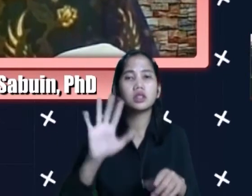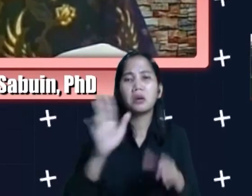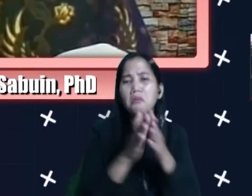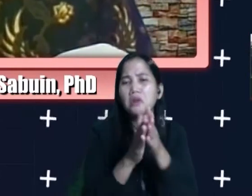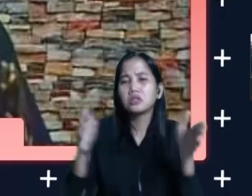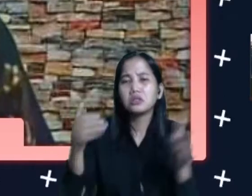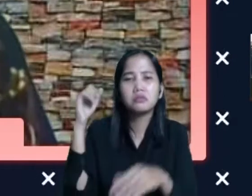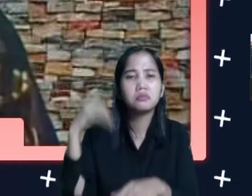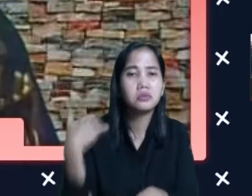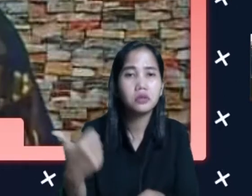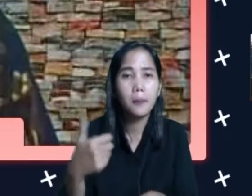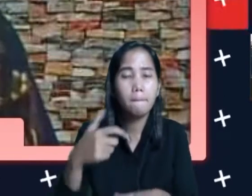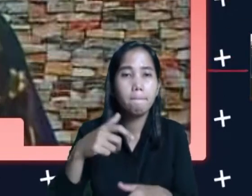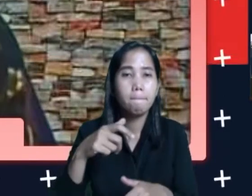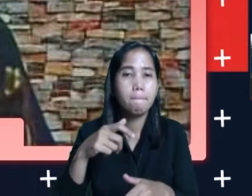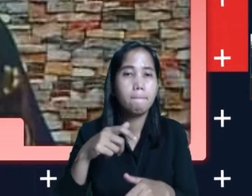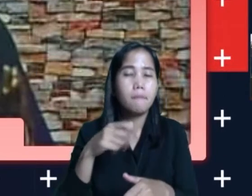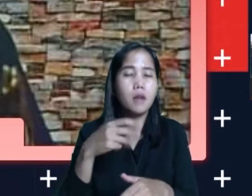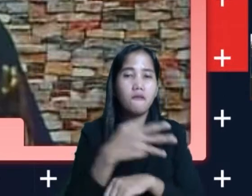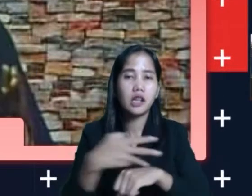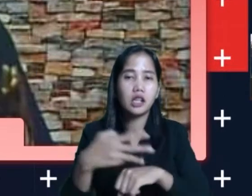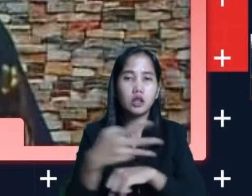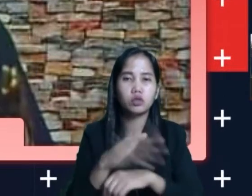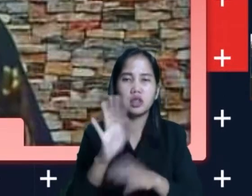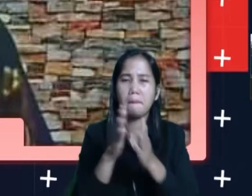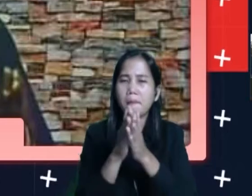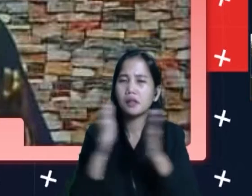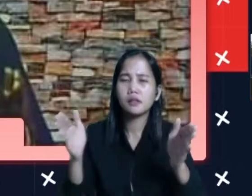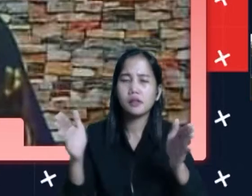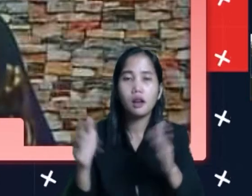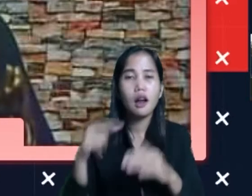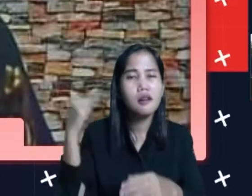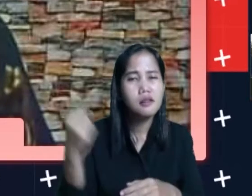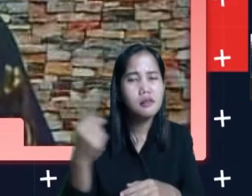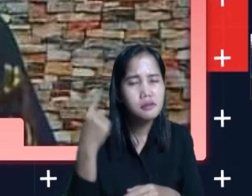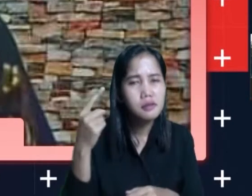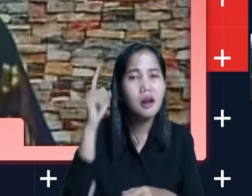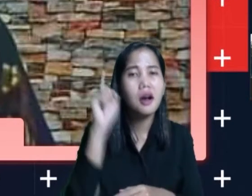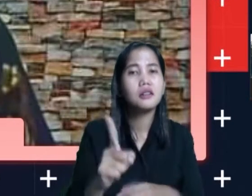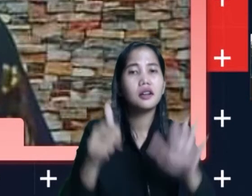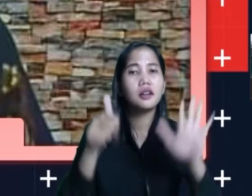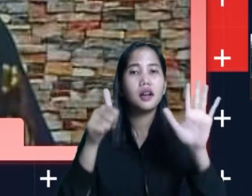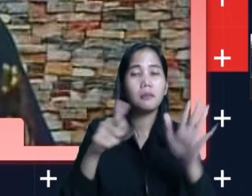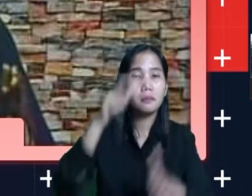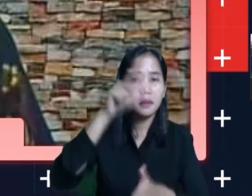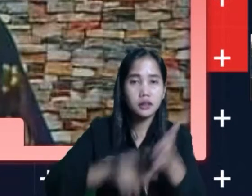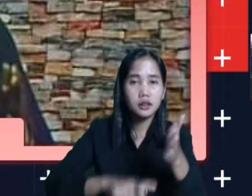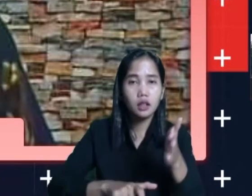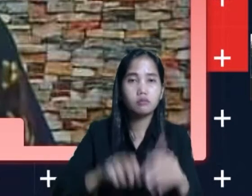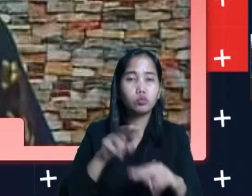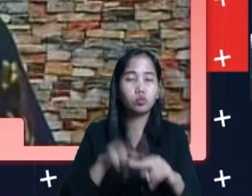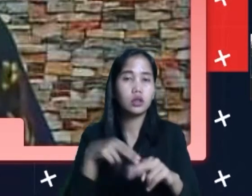baca. Kenapa perlu membaca surat itu sekali duduk, sekali baca dari awal sampai akhir? Supaya kita bisa